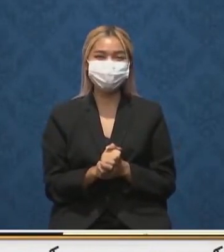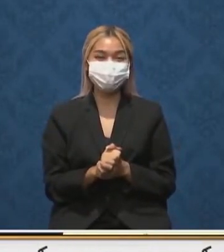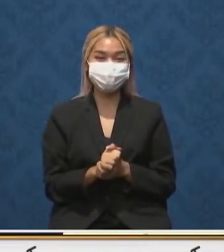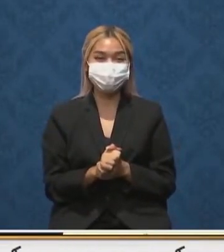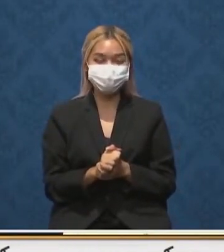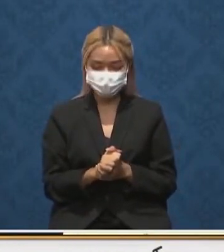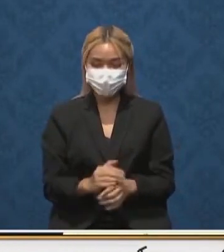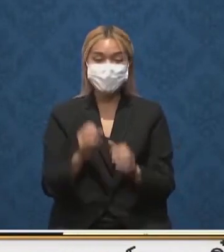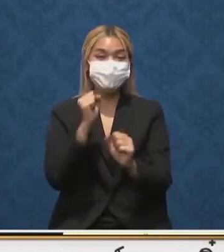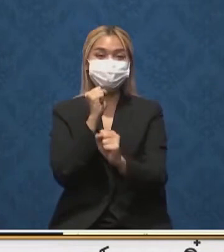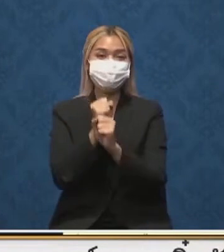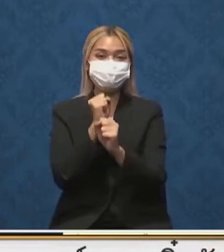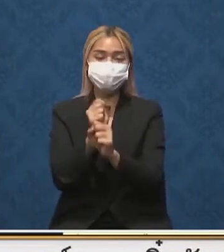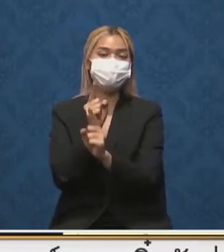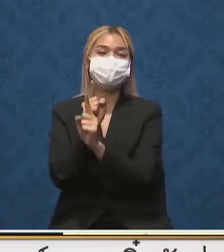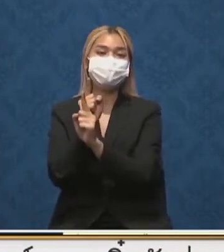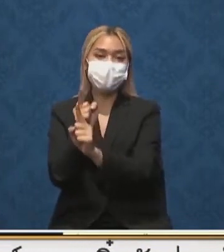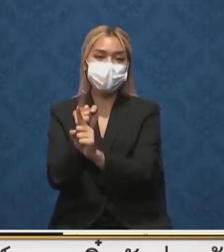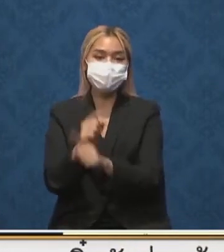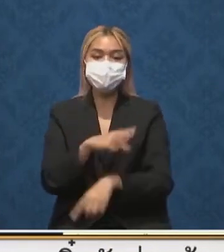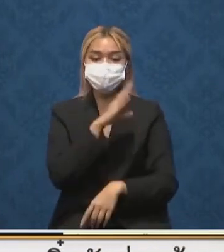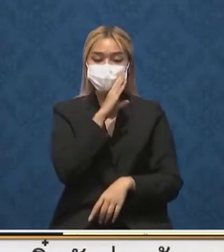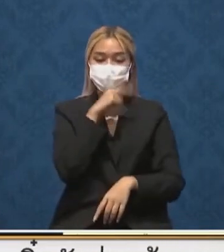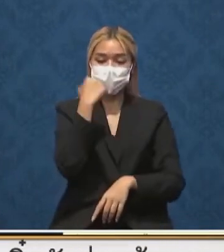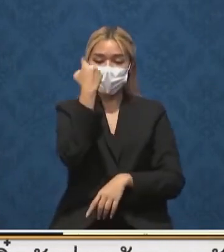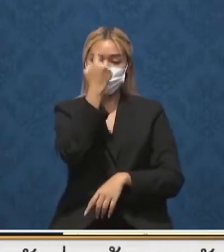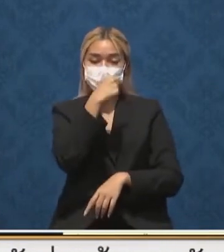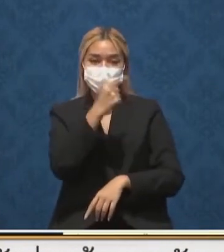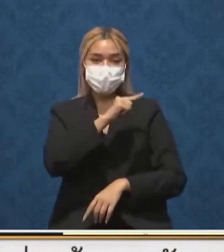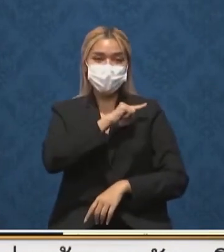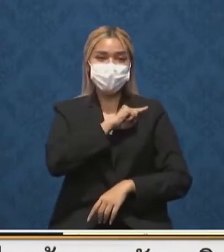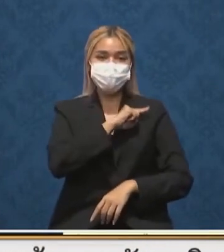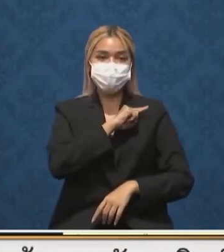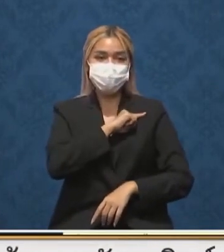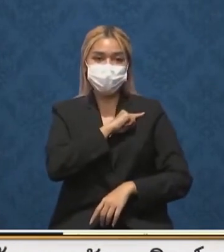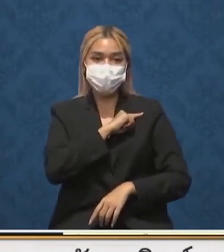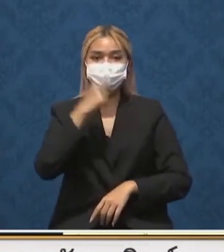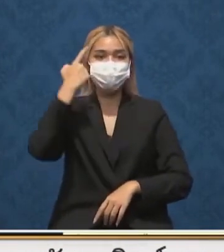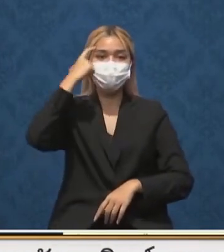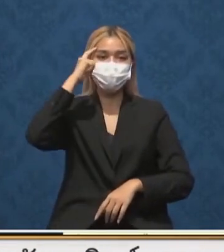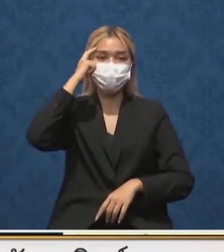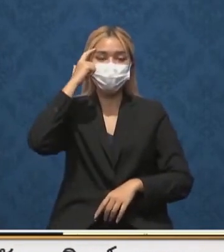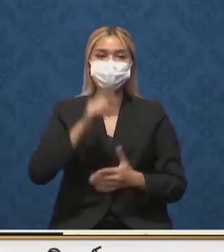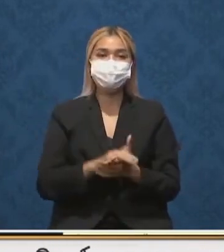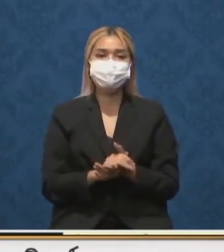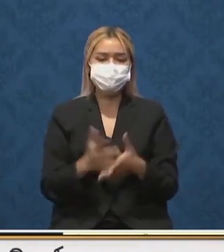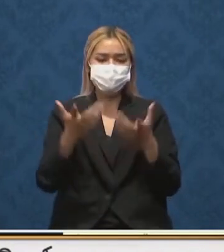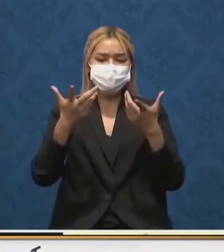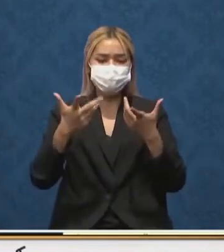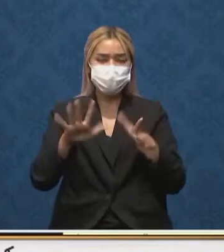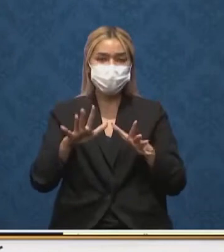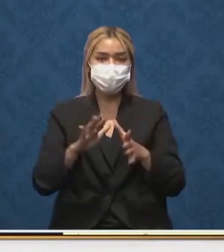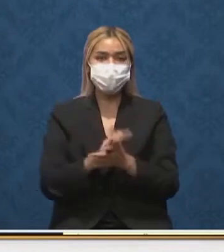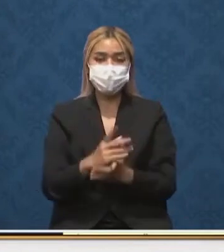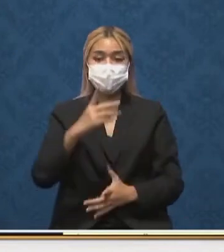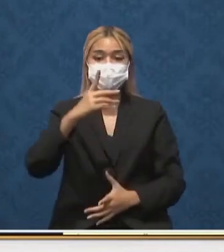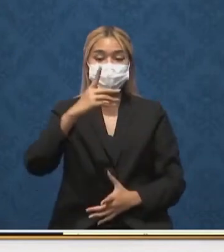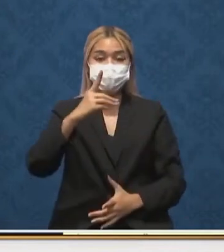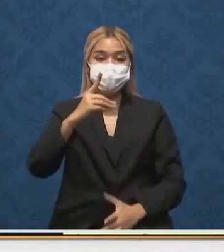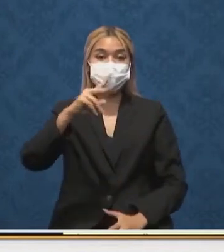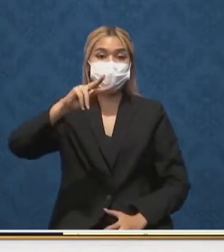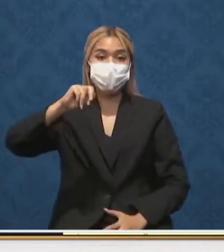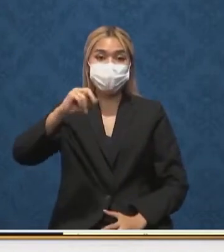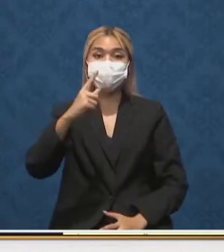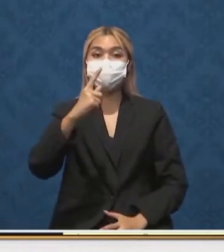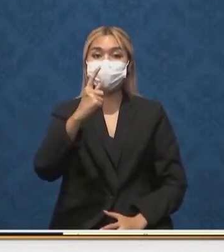มาคาดคั้นให้เจ้าหน้าที่ที่ดินไปทำสิ่งที่ตัวเองไม่มีอำนาจไปพิสูจน์ DNAของกระดูกเรา